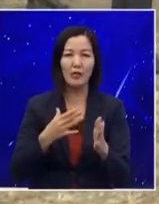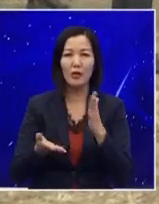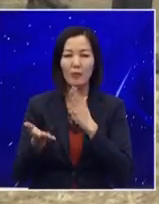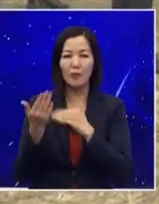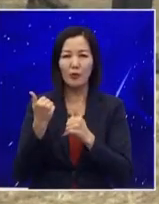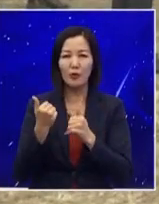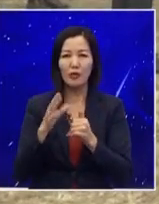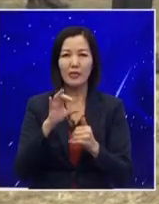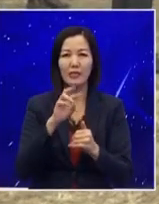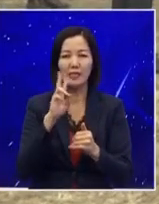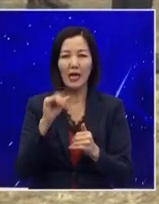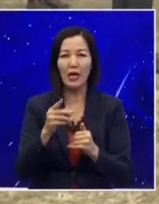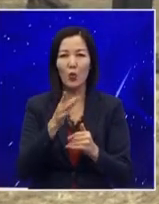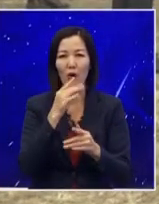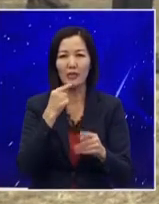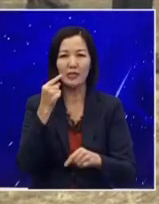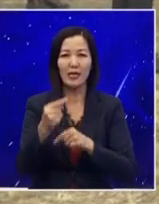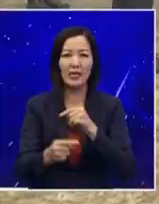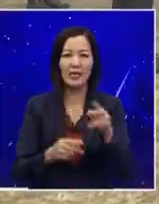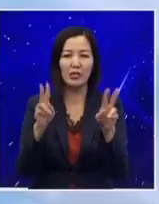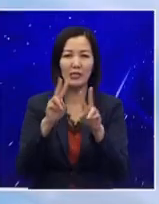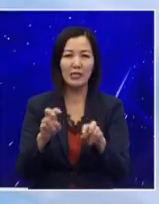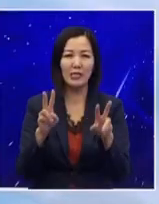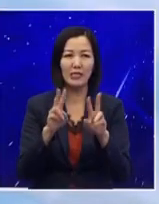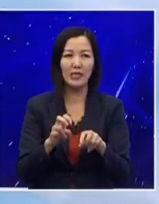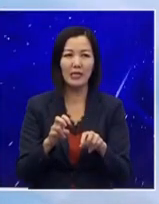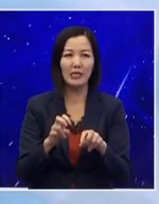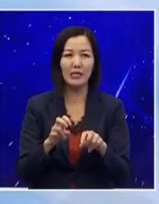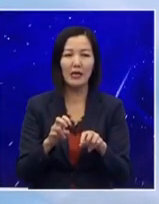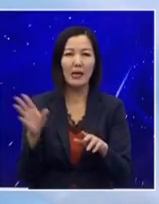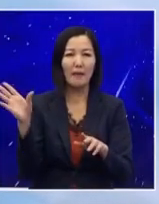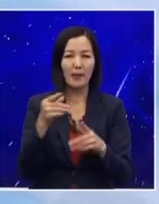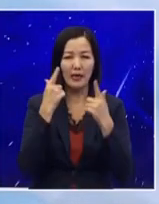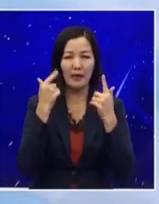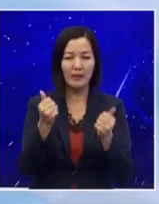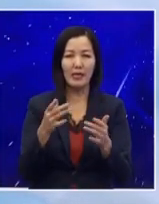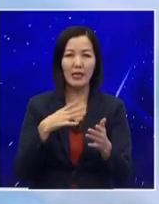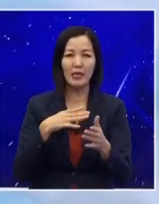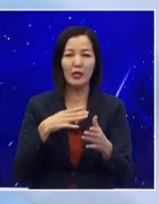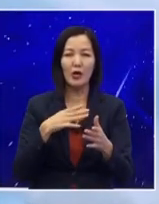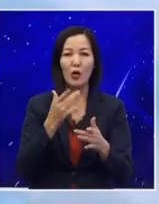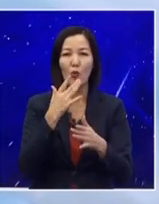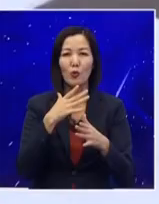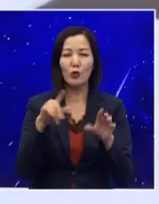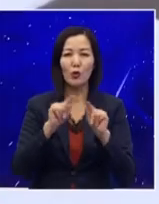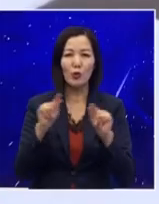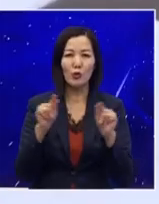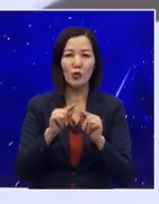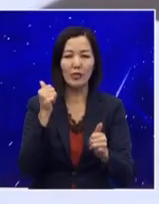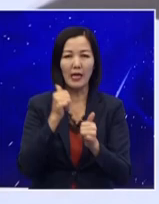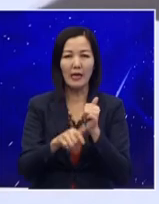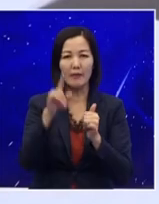сақ ғұн дәуірінен келе жатқандығын зерттеген батыс тарихшылар да мойындады. Тот паспас ұлттық құндылығымызды әр қазақтың